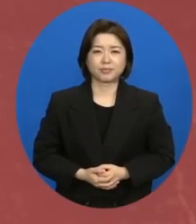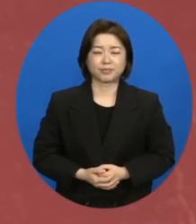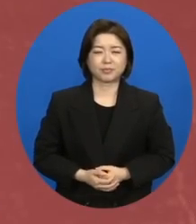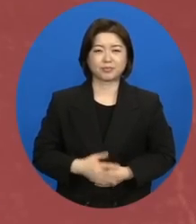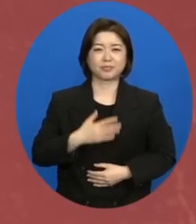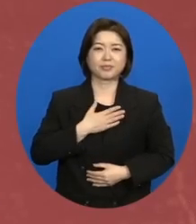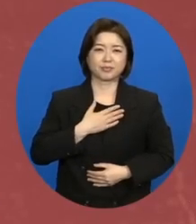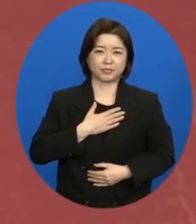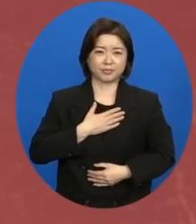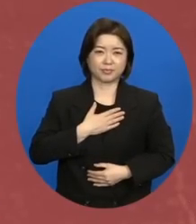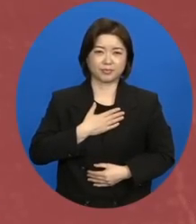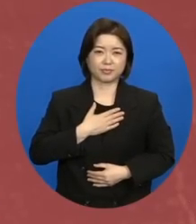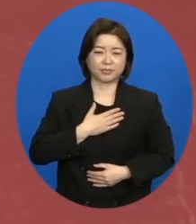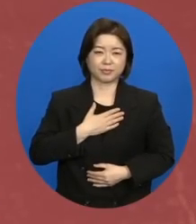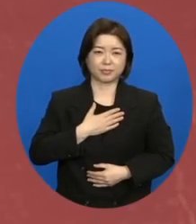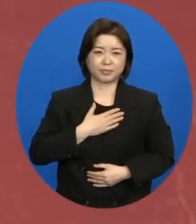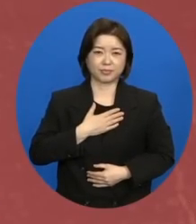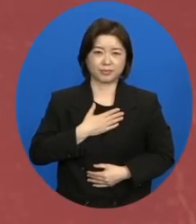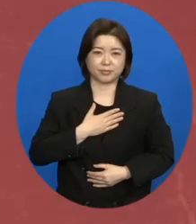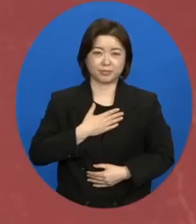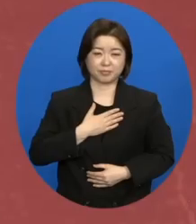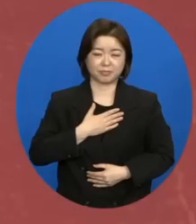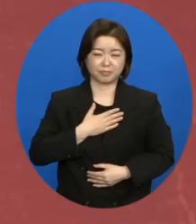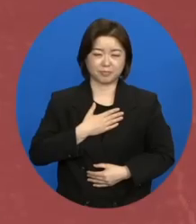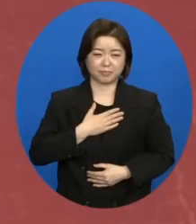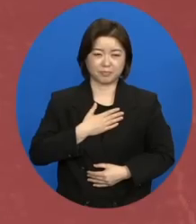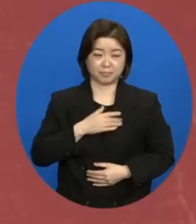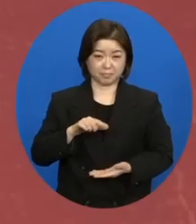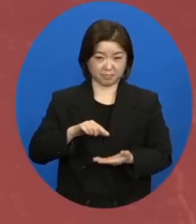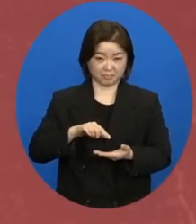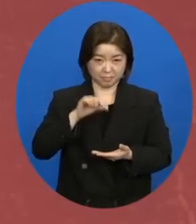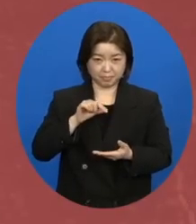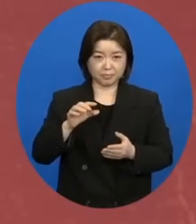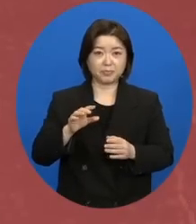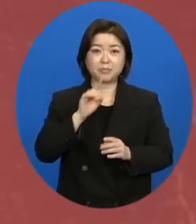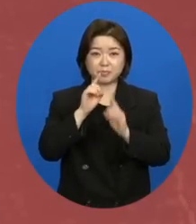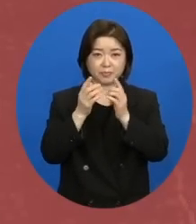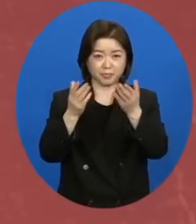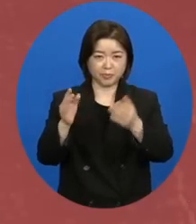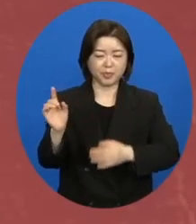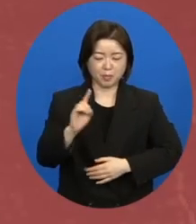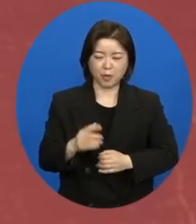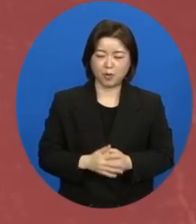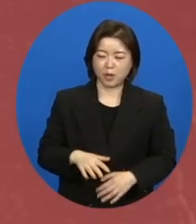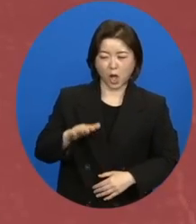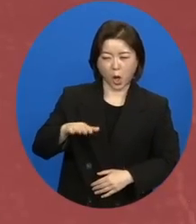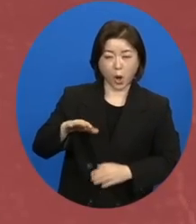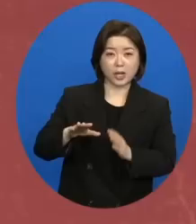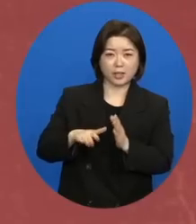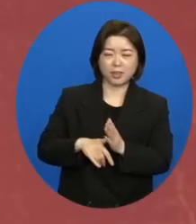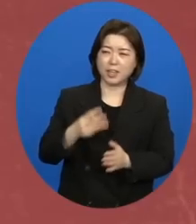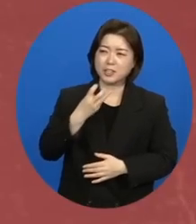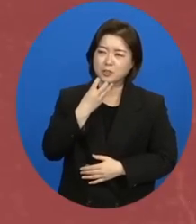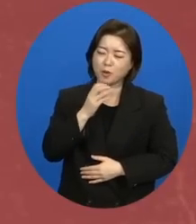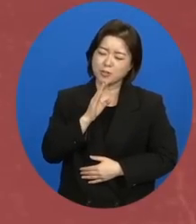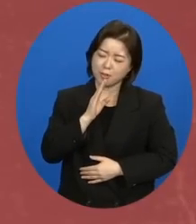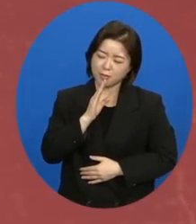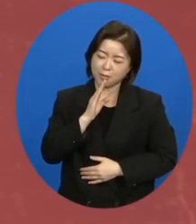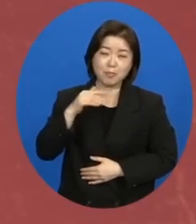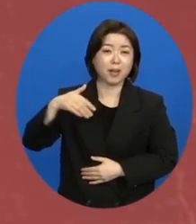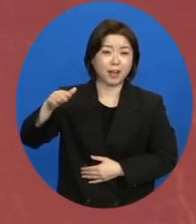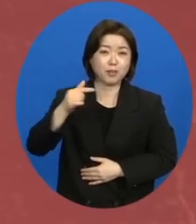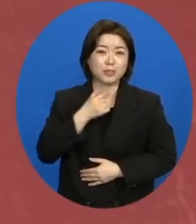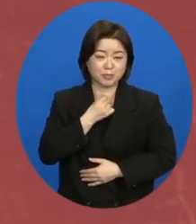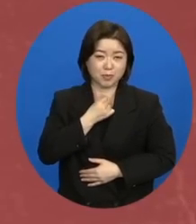저는 그 뭐 거두절미하고 어릴 때 서울을 참 가고 싶었어요. 서울 가는